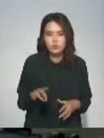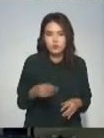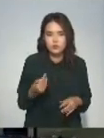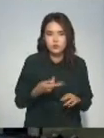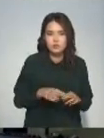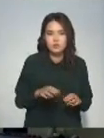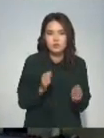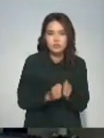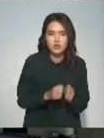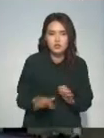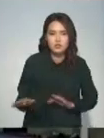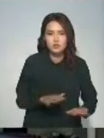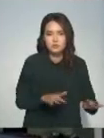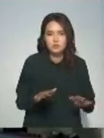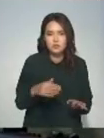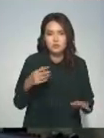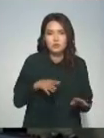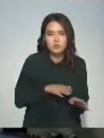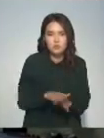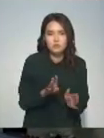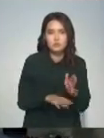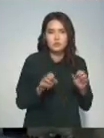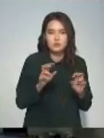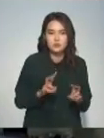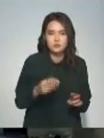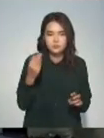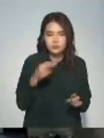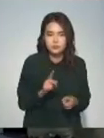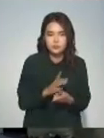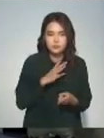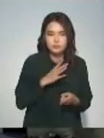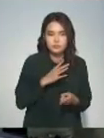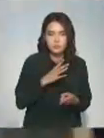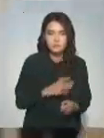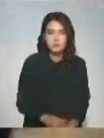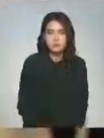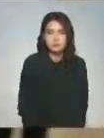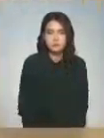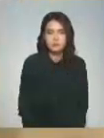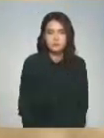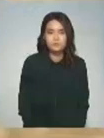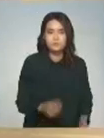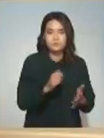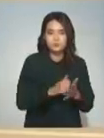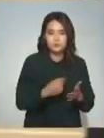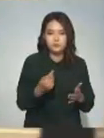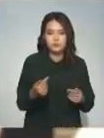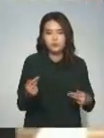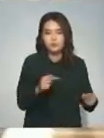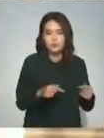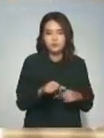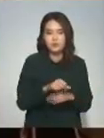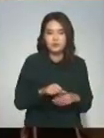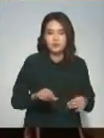иранские беспилотники, по-видимому, используются для атаки в центре Киева. Это зверство. В Брюсселе подумывают усилить